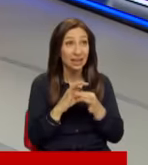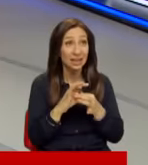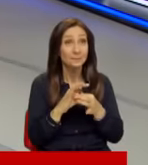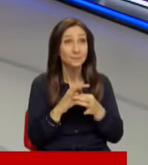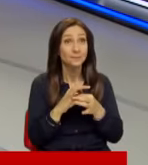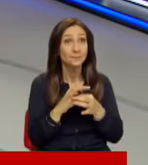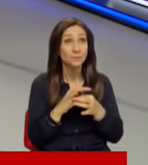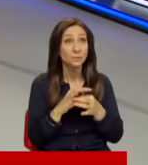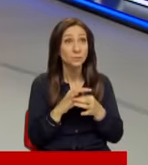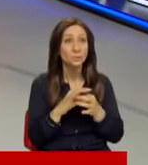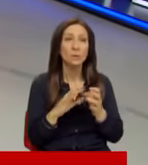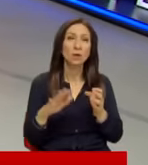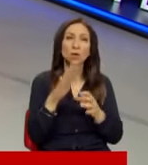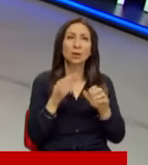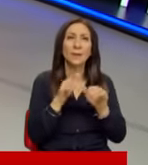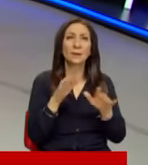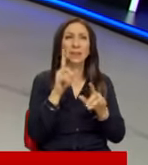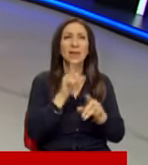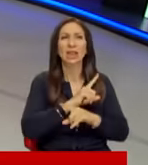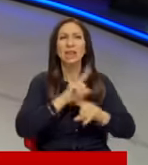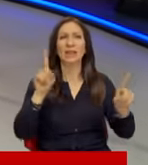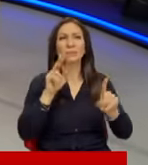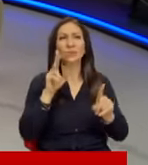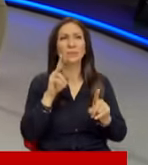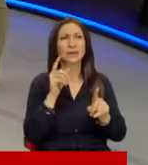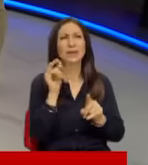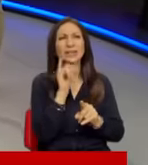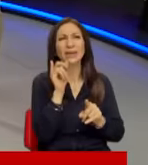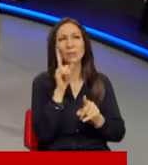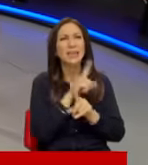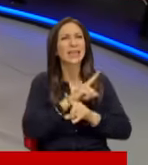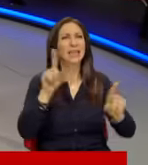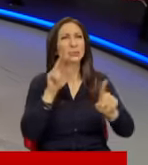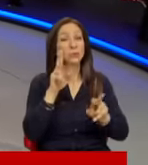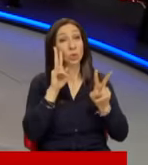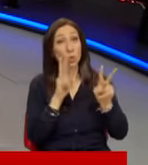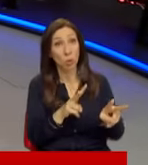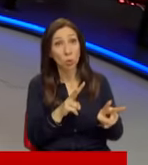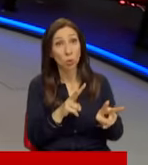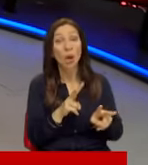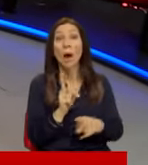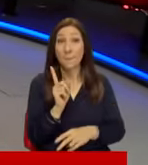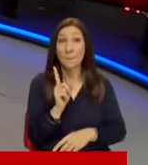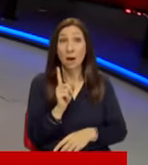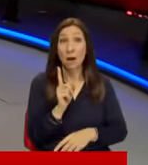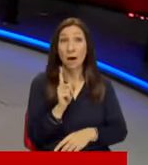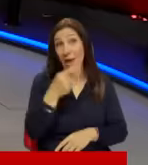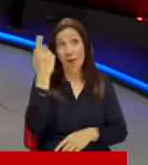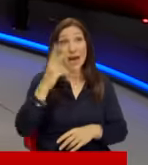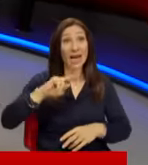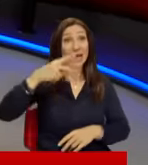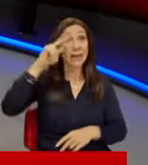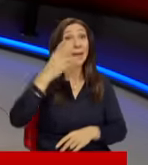hani sosyal medyada bir itirazmış gibi, hafif ve cılız bir itirazmış gibi göründü. Yalnız eğer